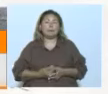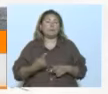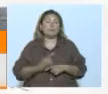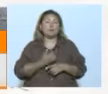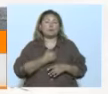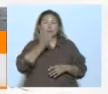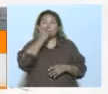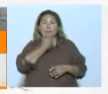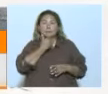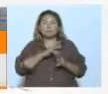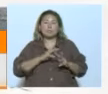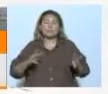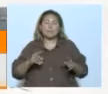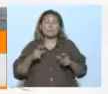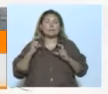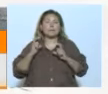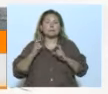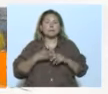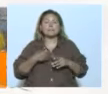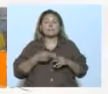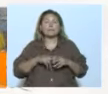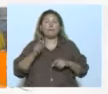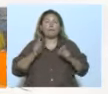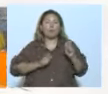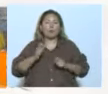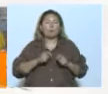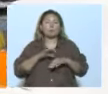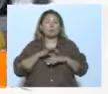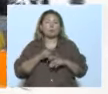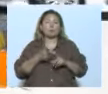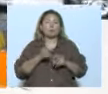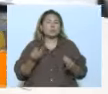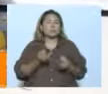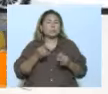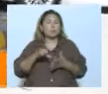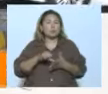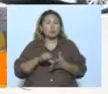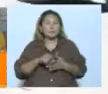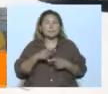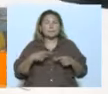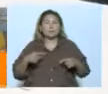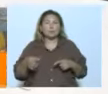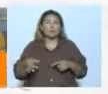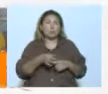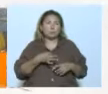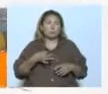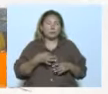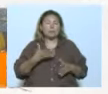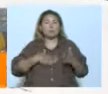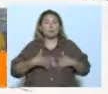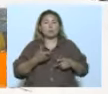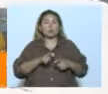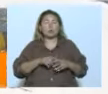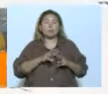Во-первых, хочу поблагодарить Министерство транспорта Казахстана за этот форум. Он прошел очень интересно для участников из разных регионов. Мы рады от